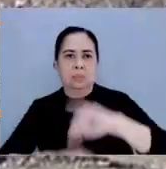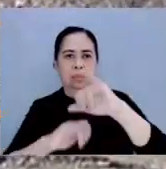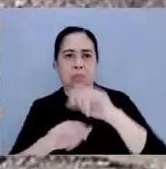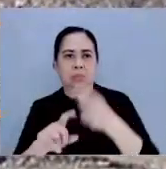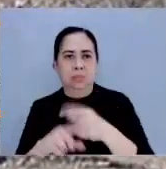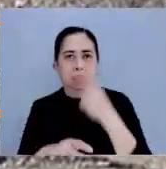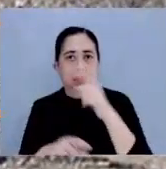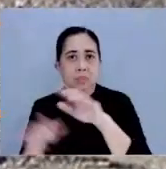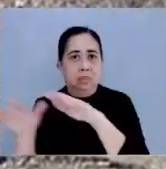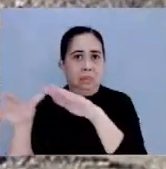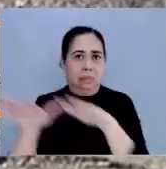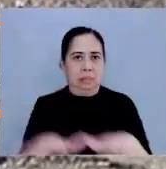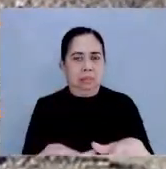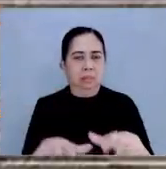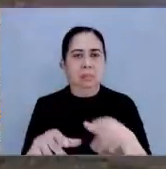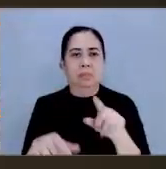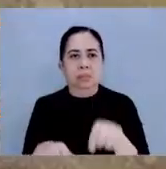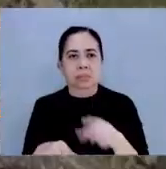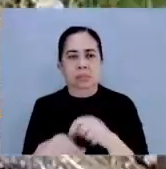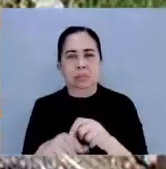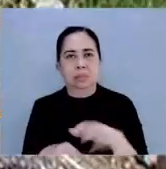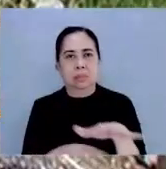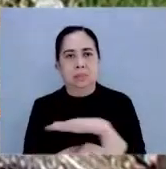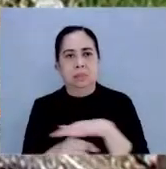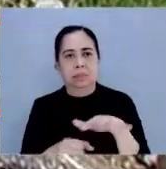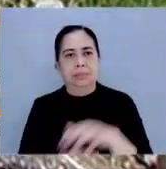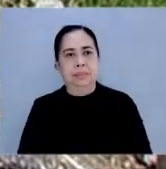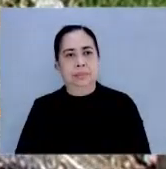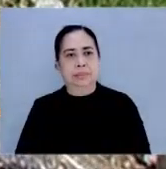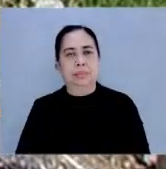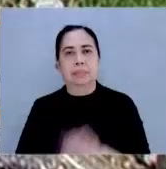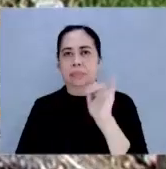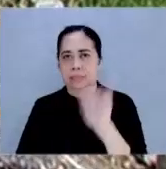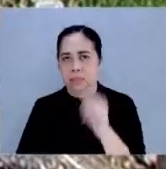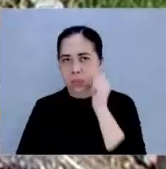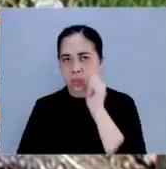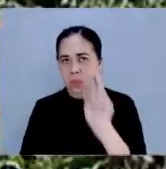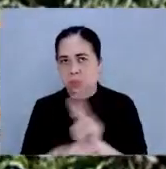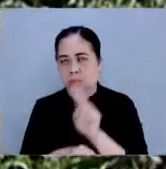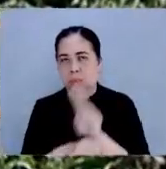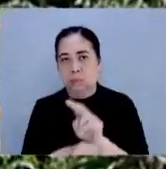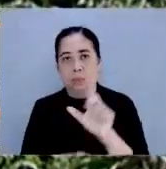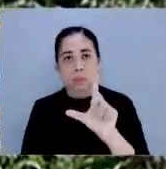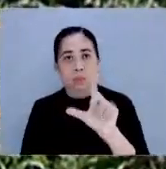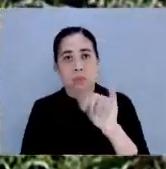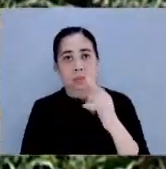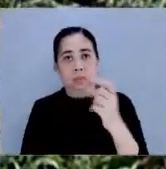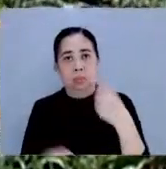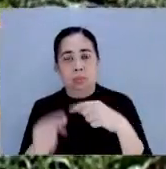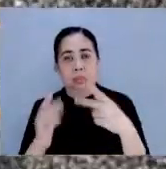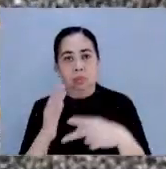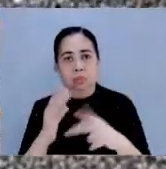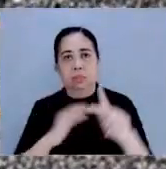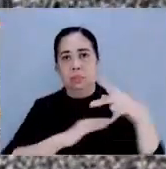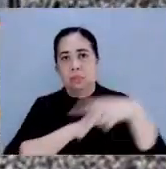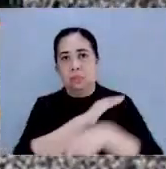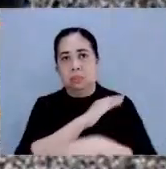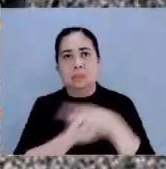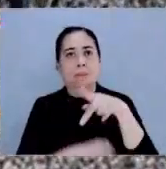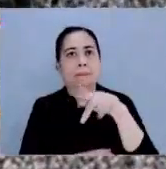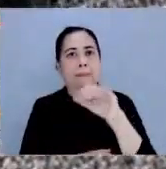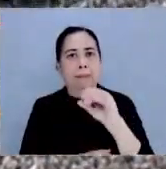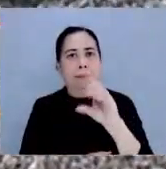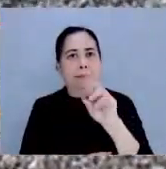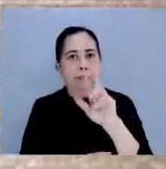sa mismong main road ng area. Yan pa naman ang daan mula Ligao City patungong Piyuduran kung saan naroon ang pier para sa mga babiyay